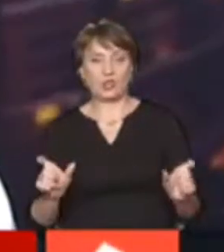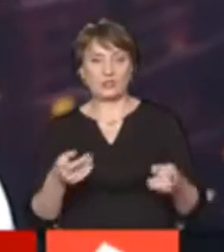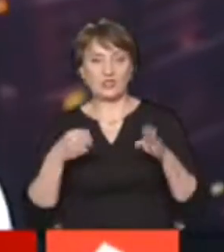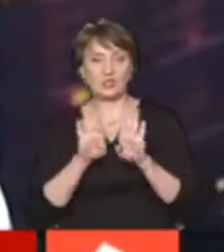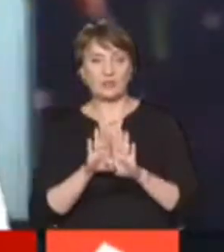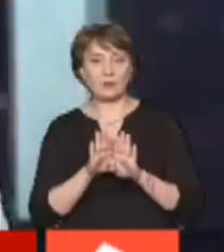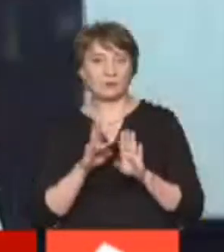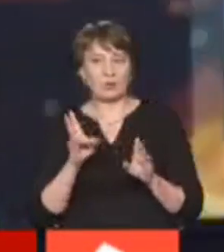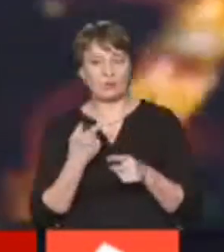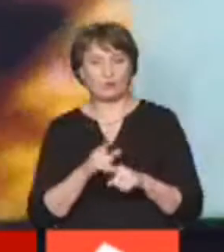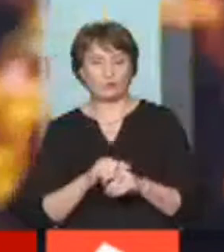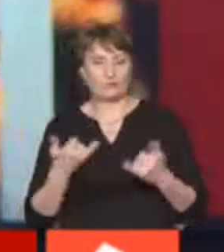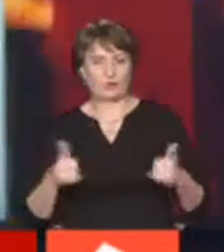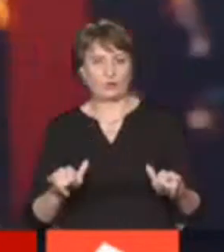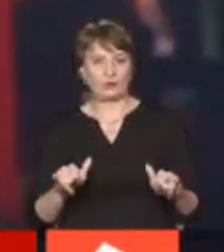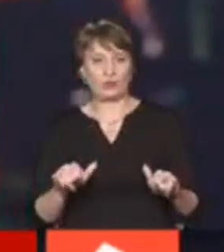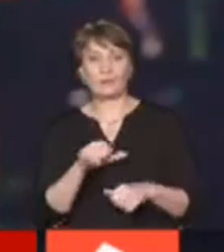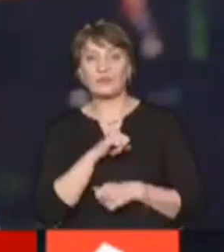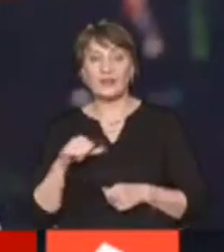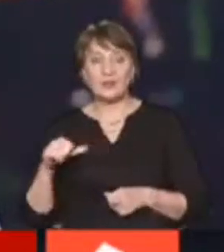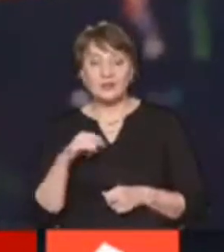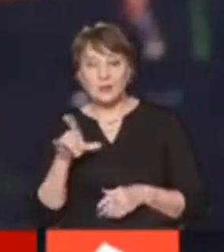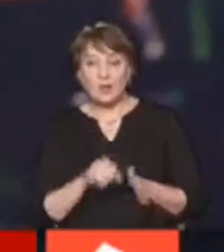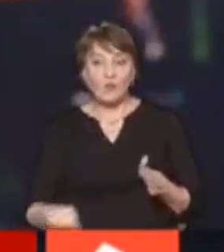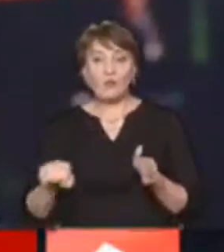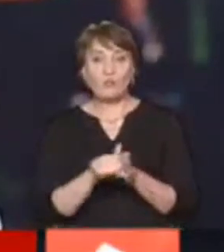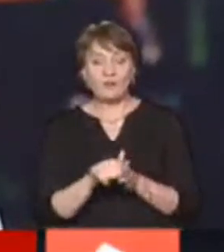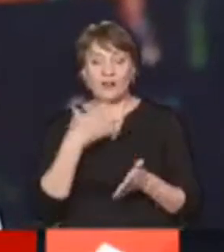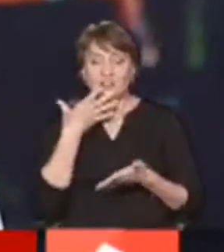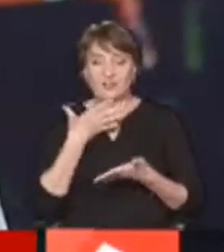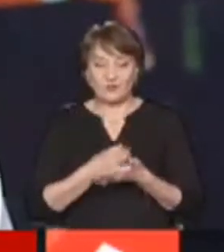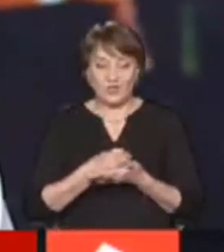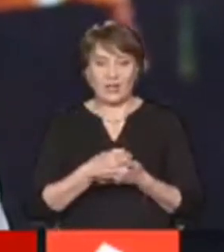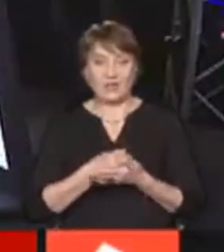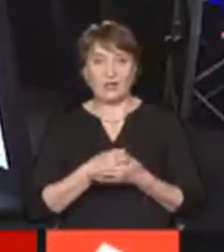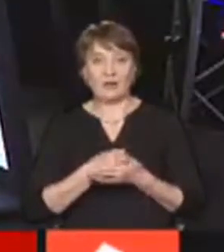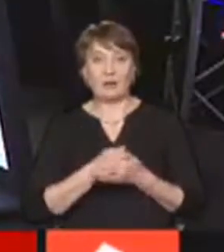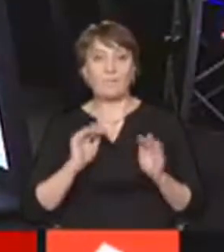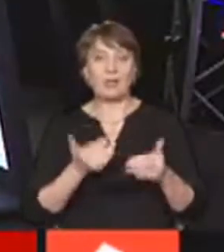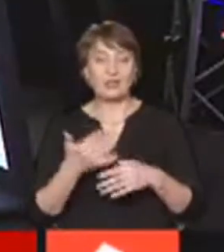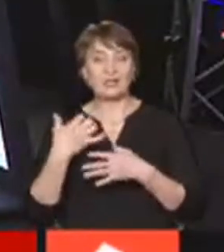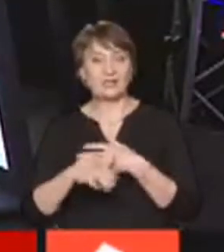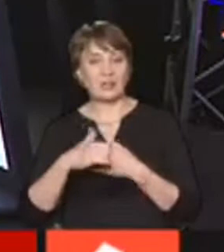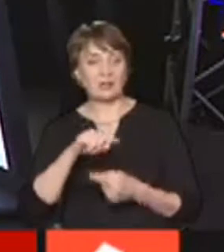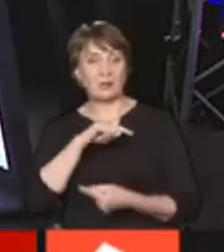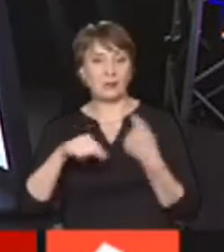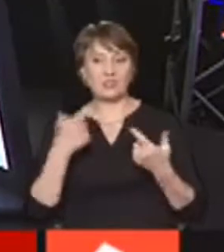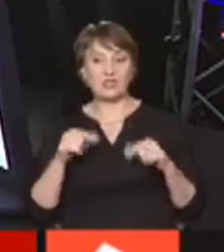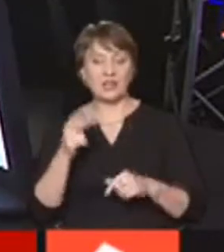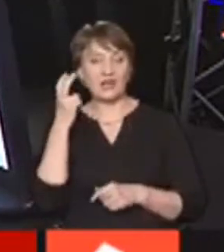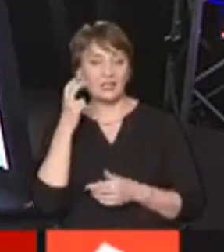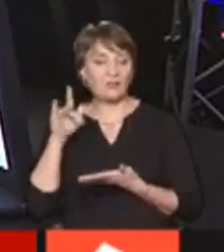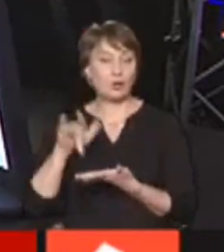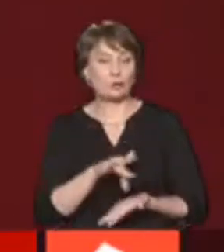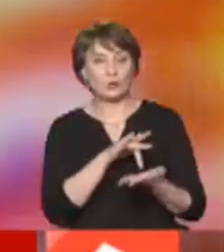коли держава сама вбиває свій же ж власний малий і середній бізнес. Де в Києві туризм, малий і